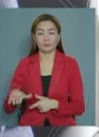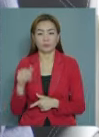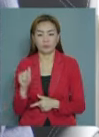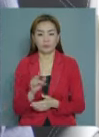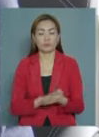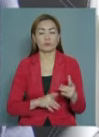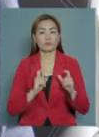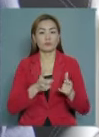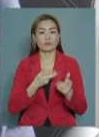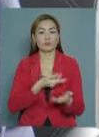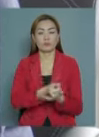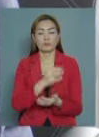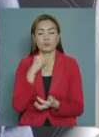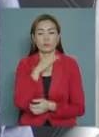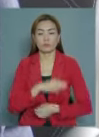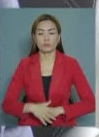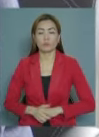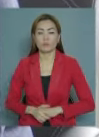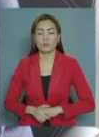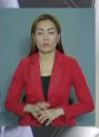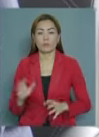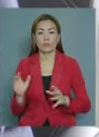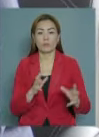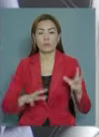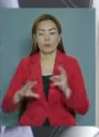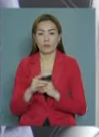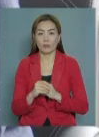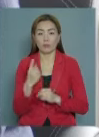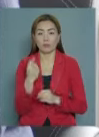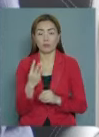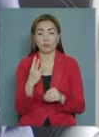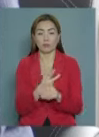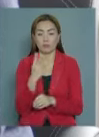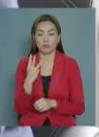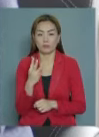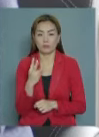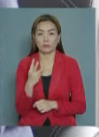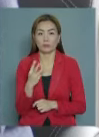пайдалану жағдайлары жиілеген. Автобустың барлығында күніне 3 рет